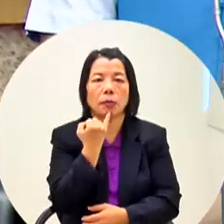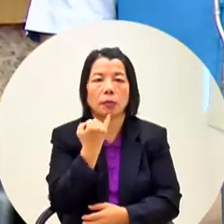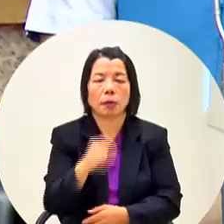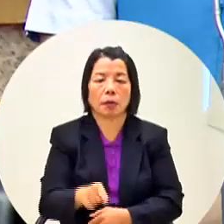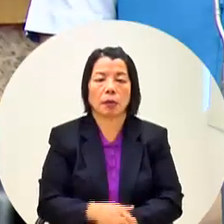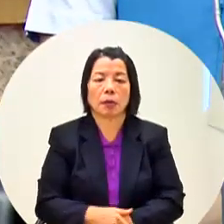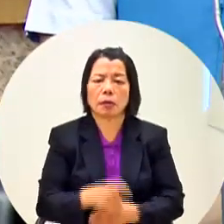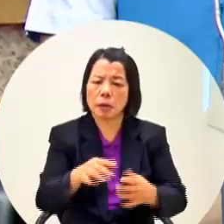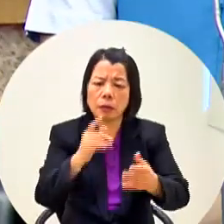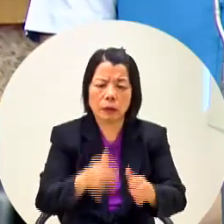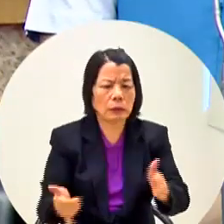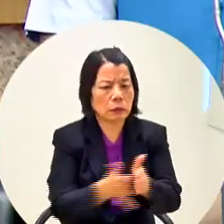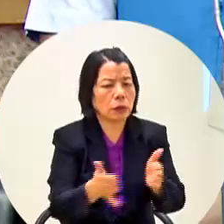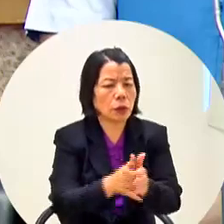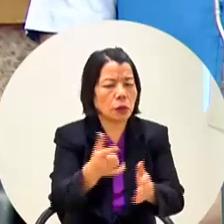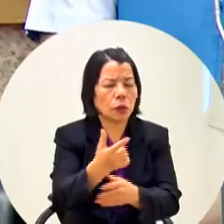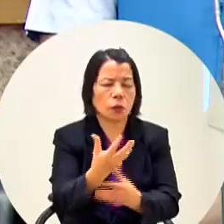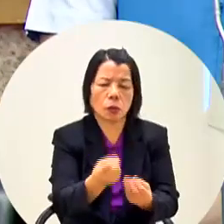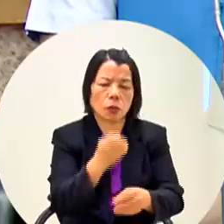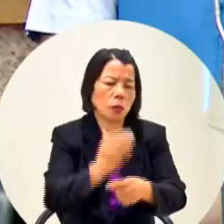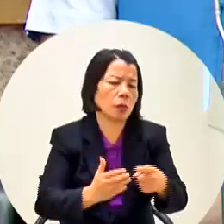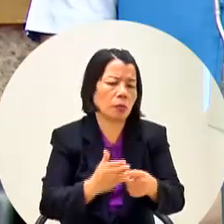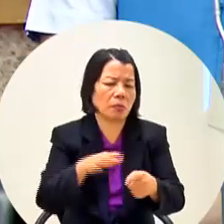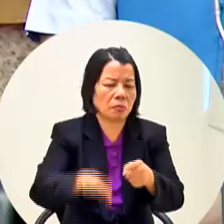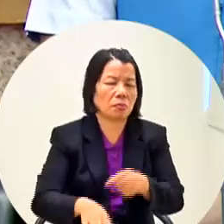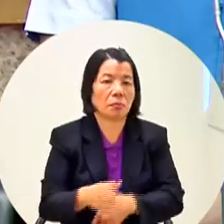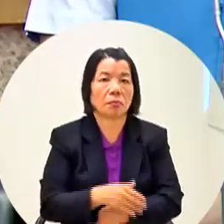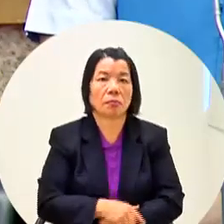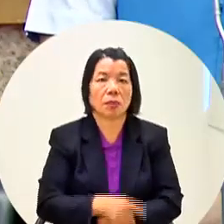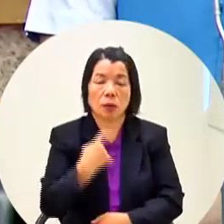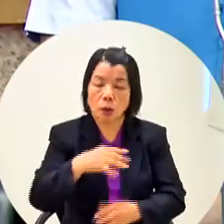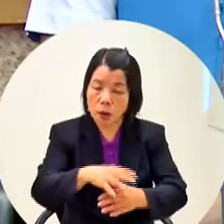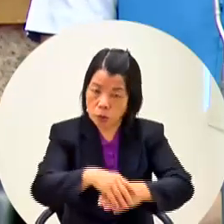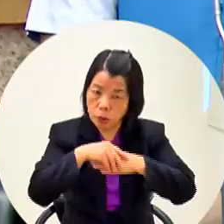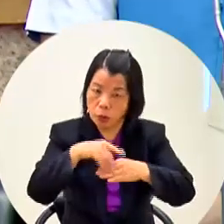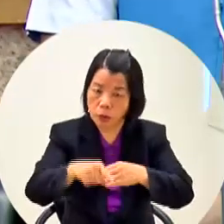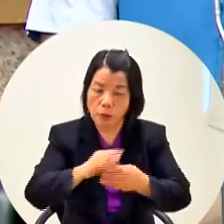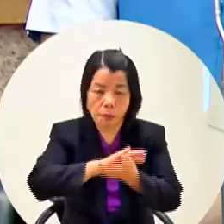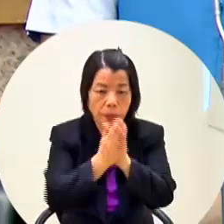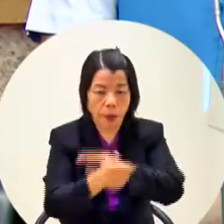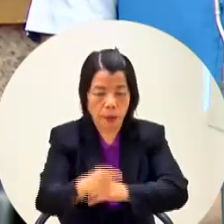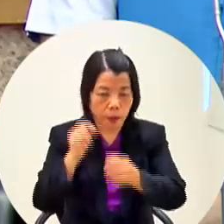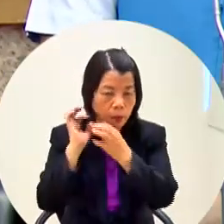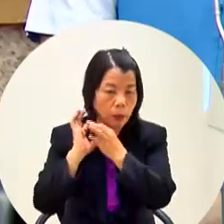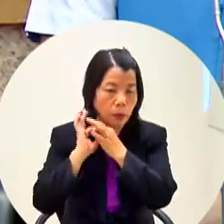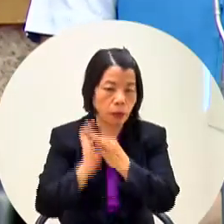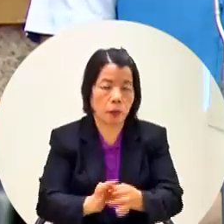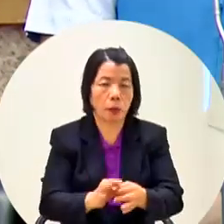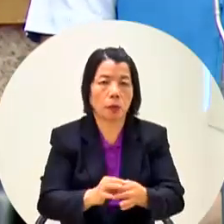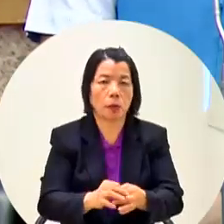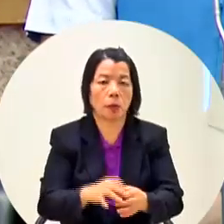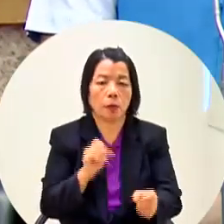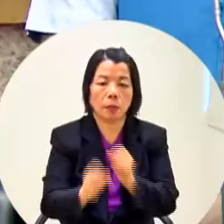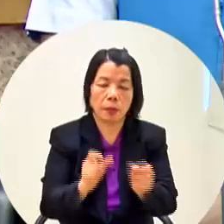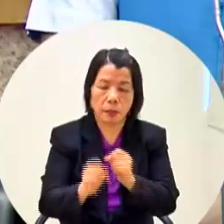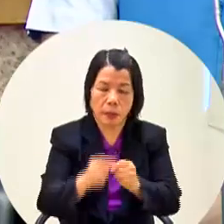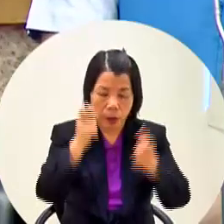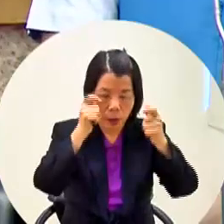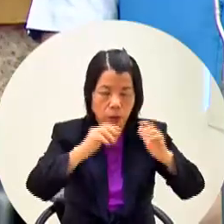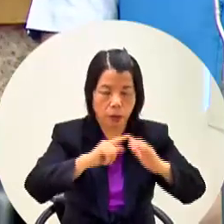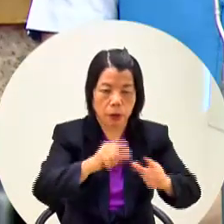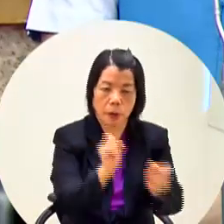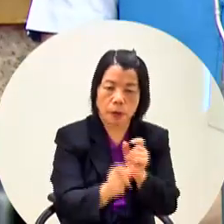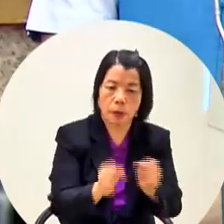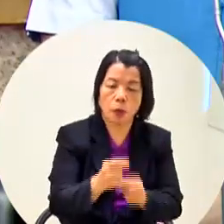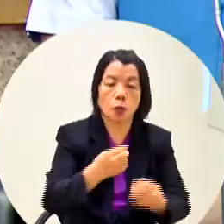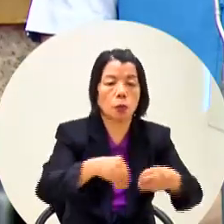半了。我怎么去？不只是救而已。还是变成永续，让你来高雄多买消费券，我让你